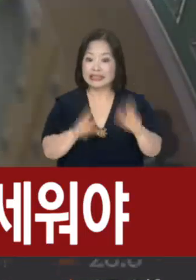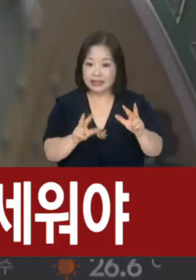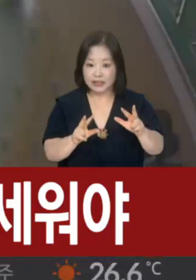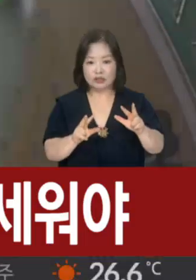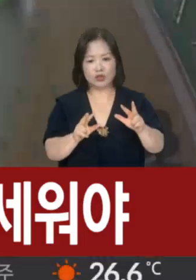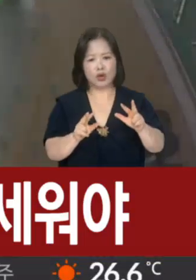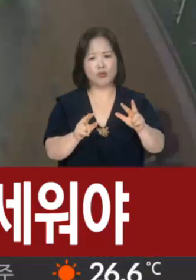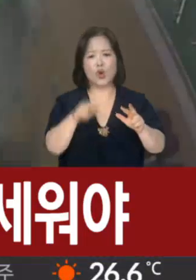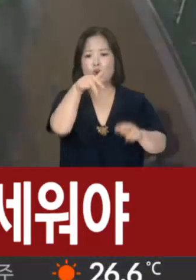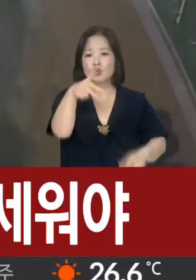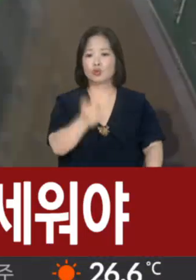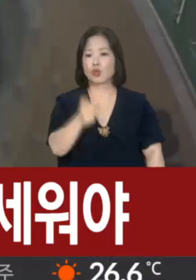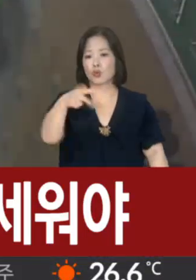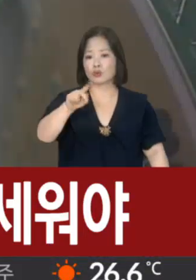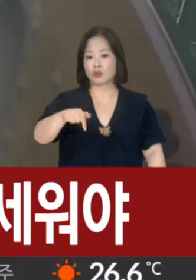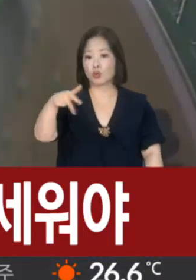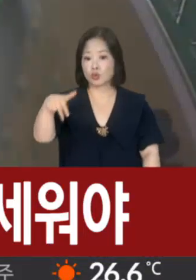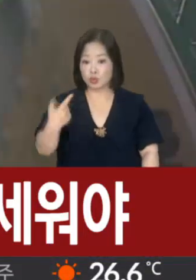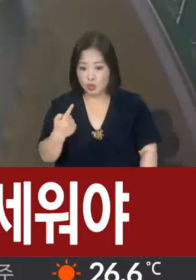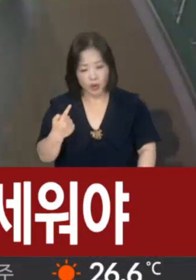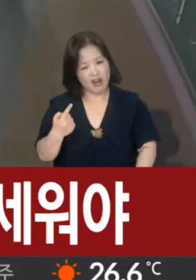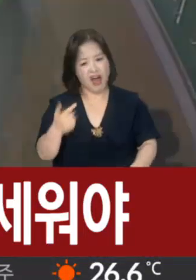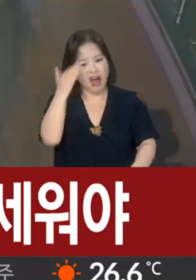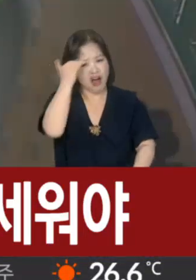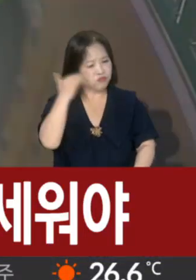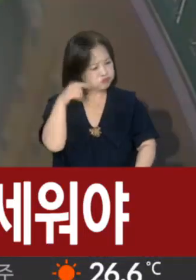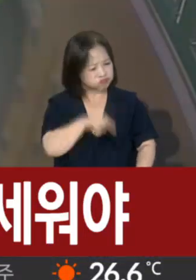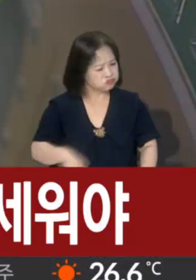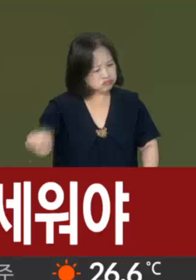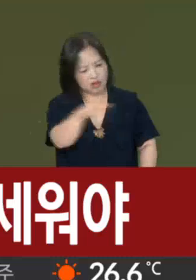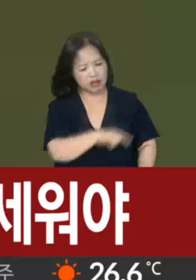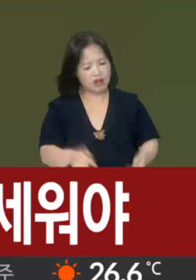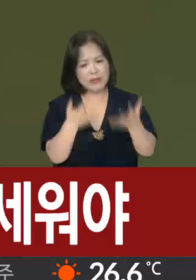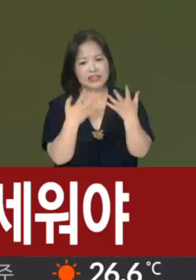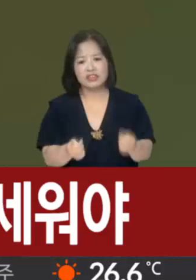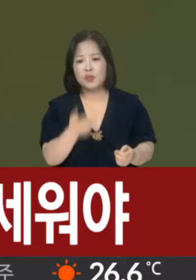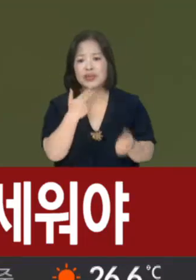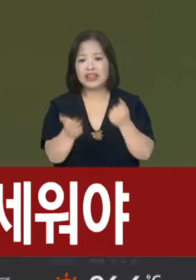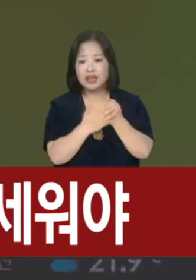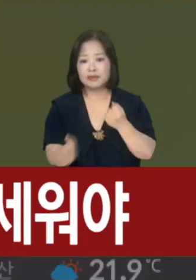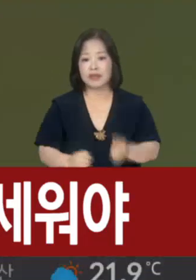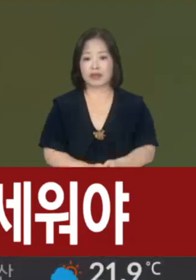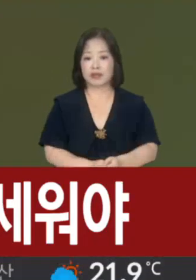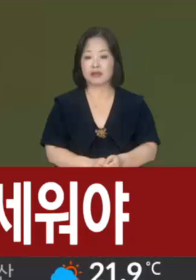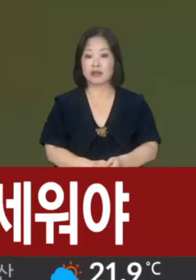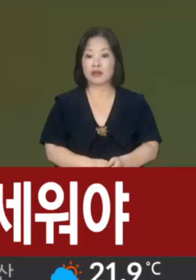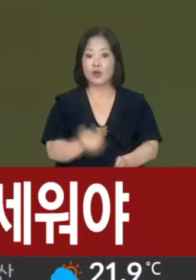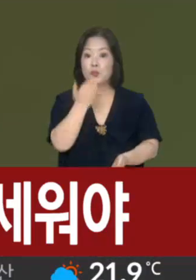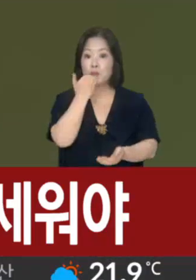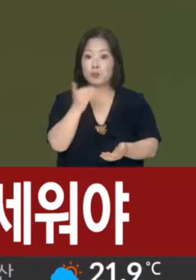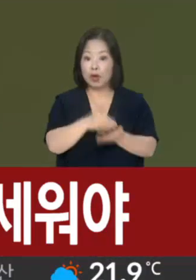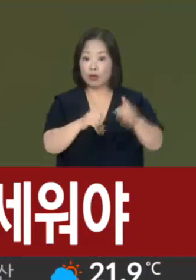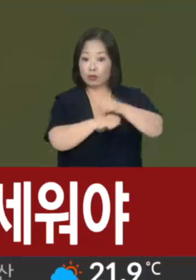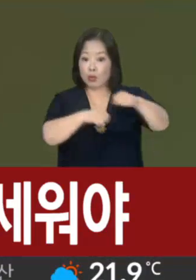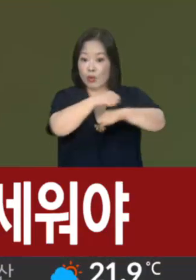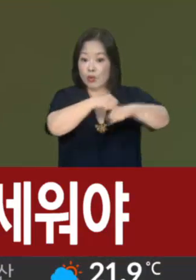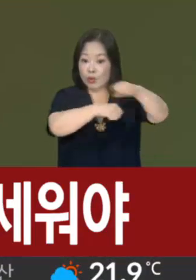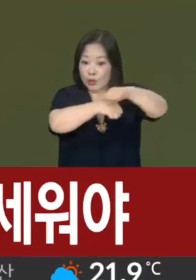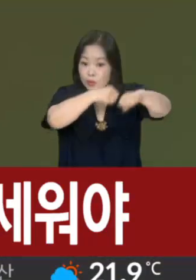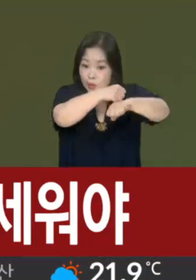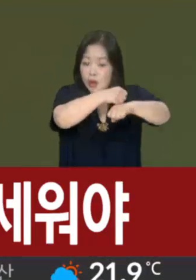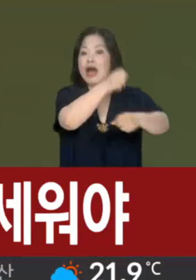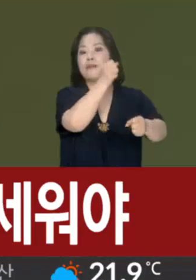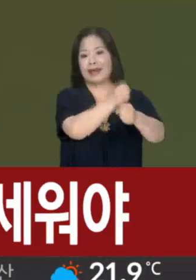근데 이제 뭐 조족조 같은 경우에 우리나라 그렇게 많지 않은 구조이기 때문에 조족조가 뭐죠? 이렇게 벽돌로 구조를 이루는,